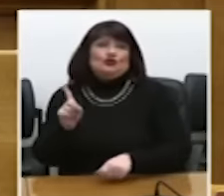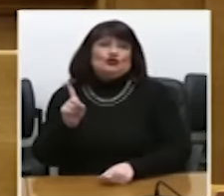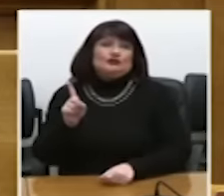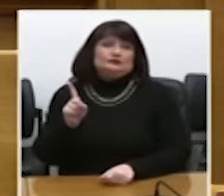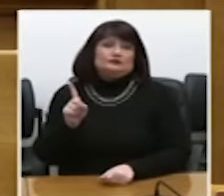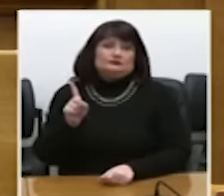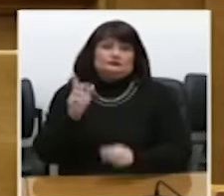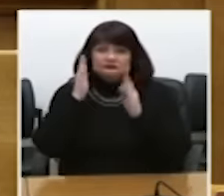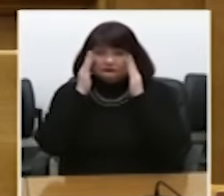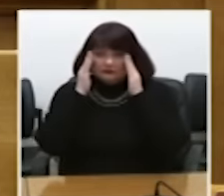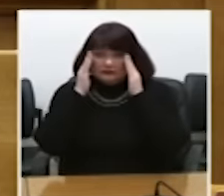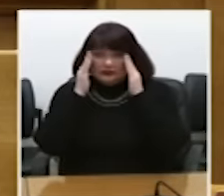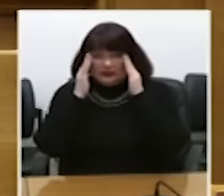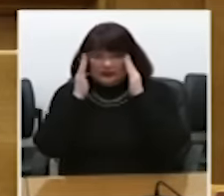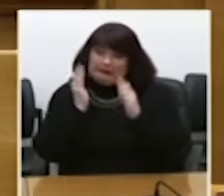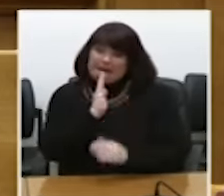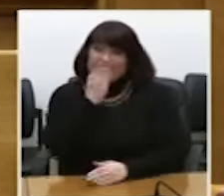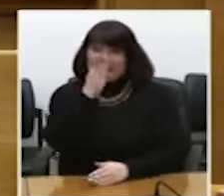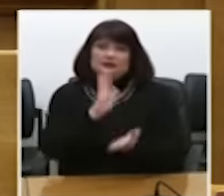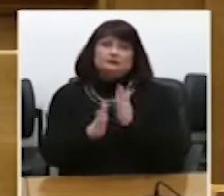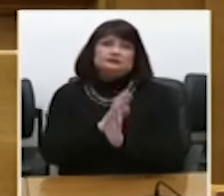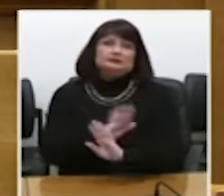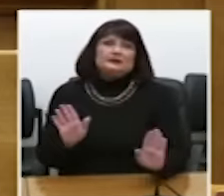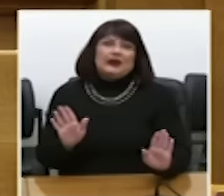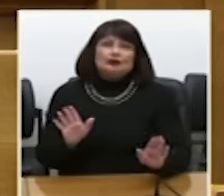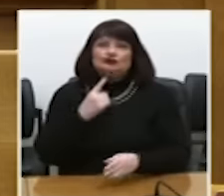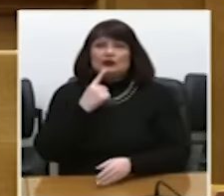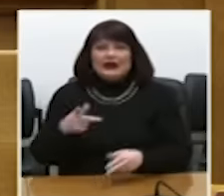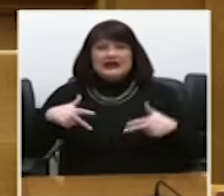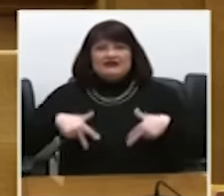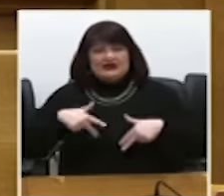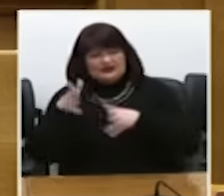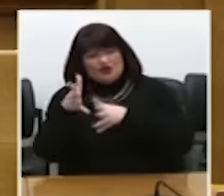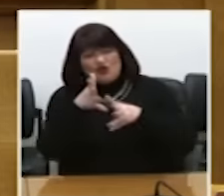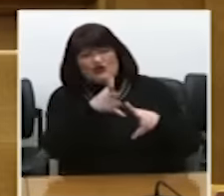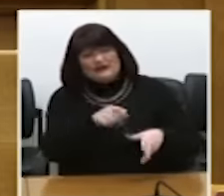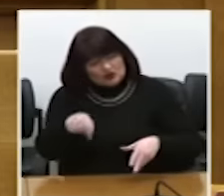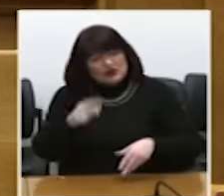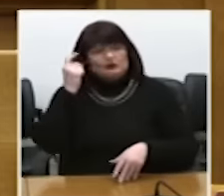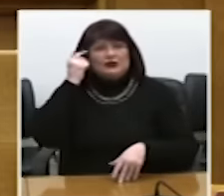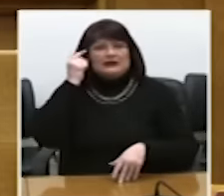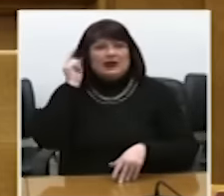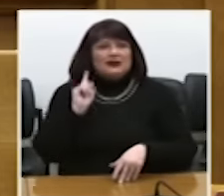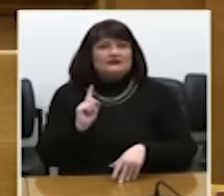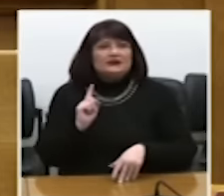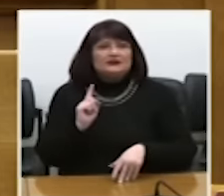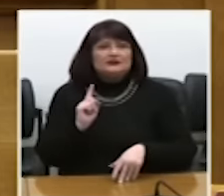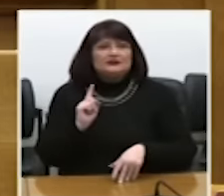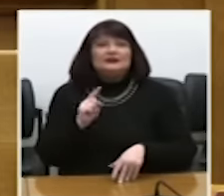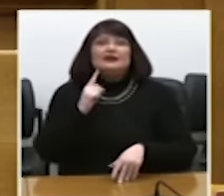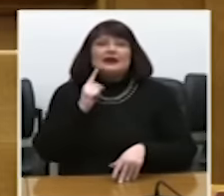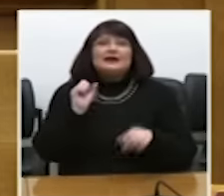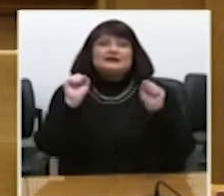τα δάκρυά τους, γιατί δήθεν η κυβέρνηση τους εξαπάτησε και χάλασε τη σούπα της